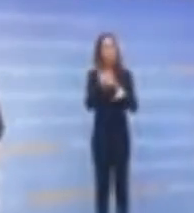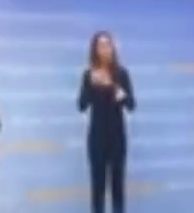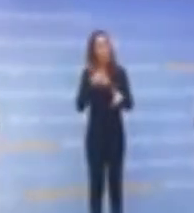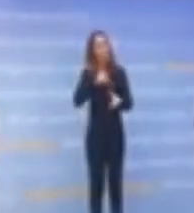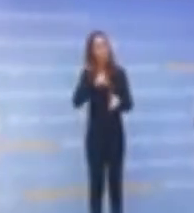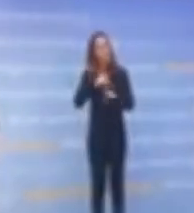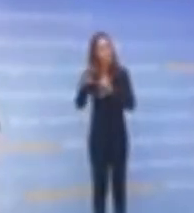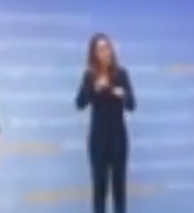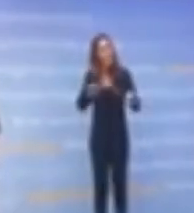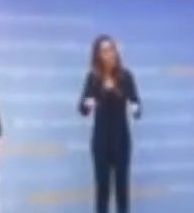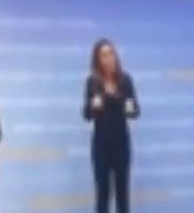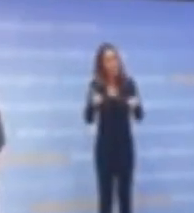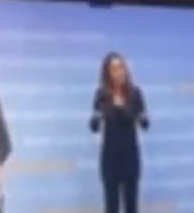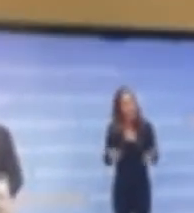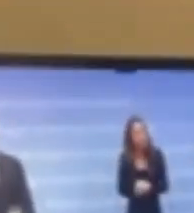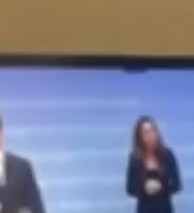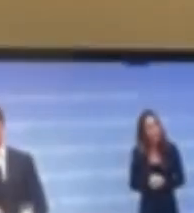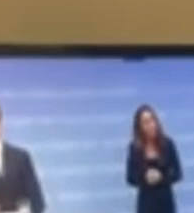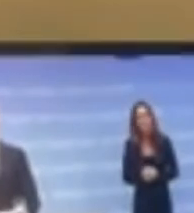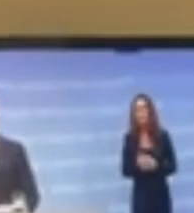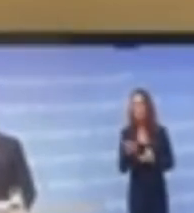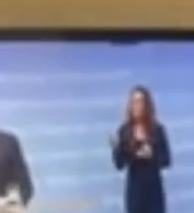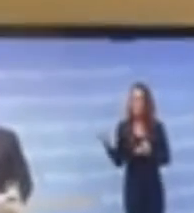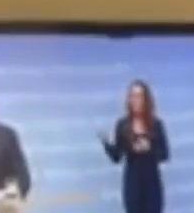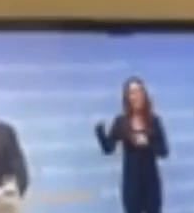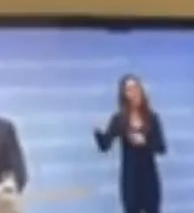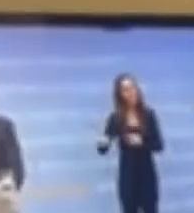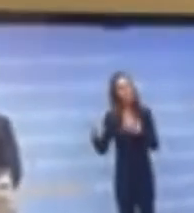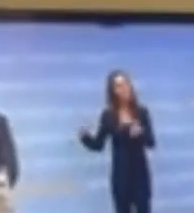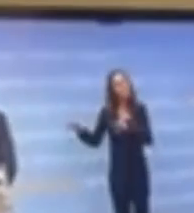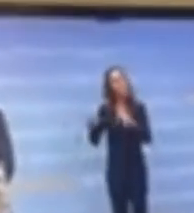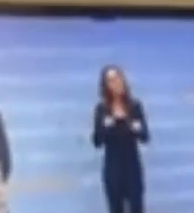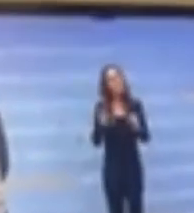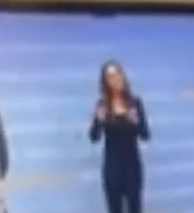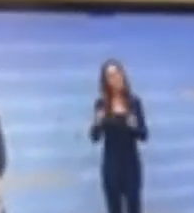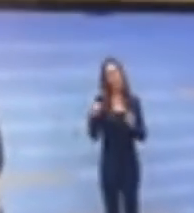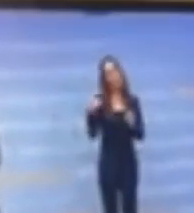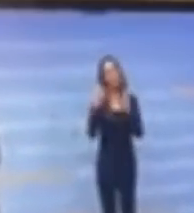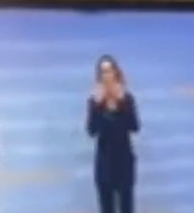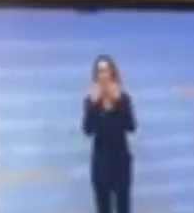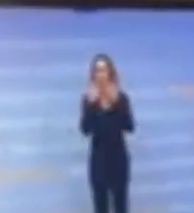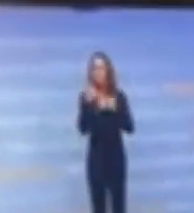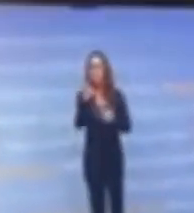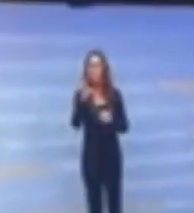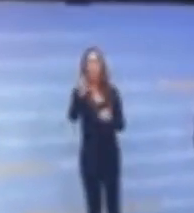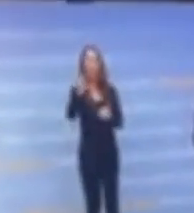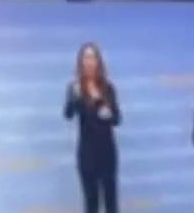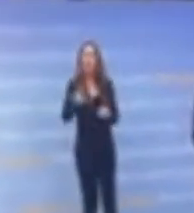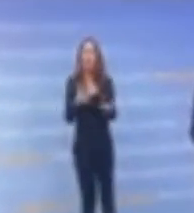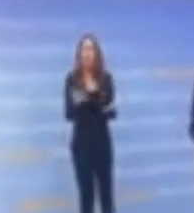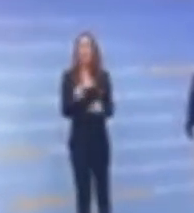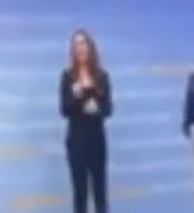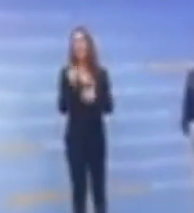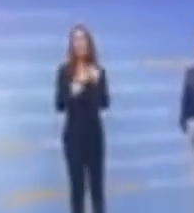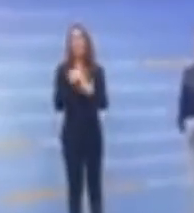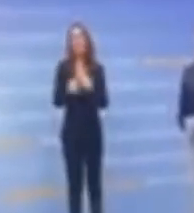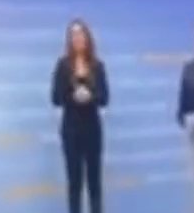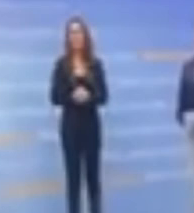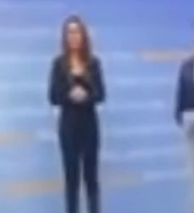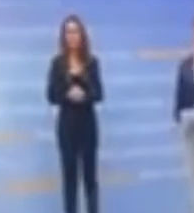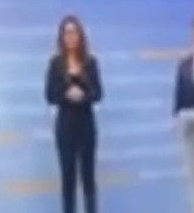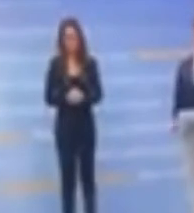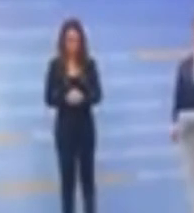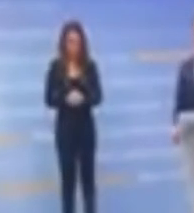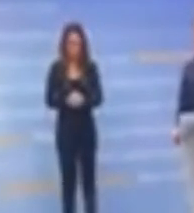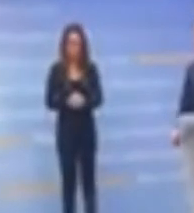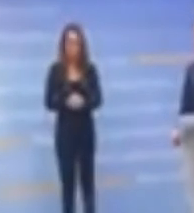voor mij wel. En nu is het met de Kamerinstelling later. Oké, dat is een nieuwe manier. En ik ook. En hoe hoog wordt de